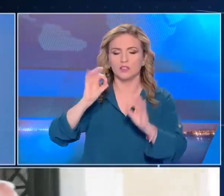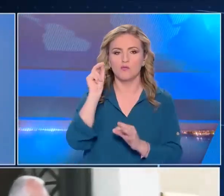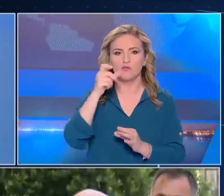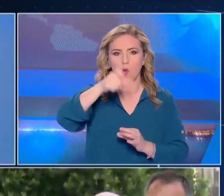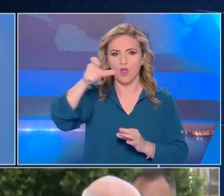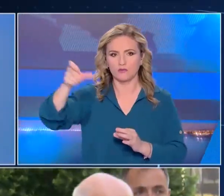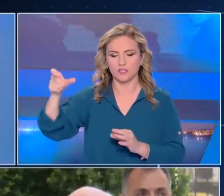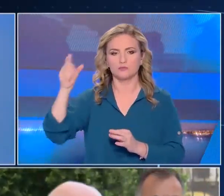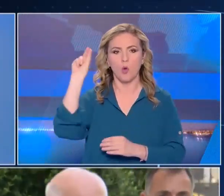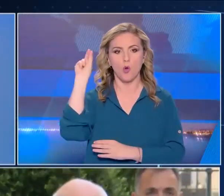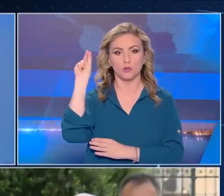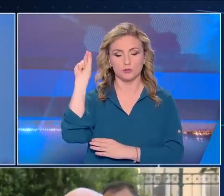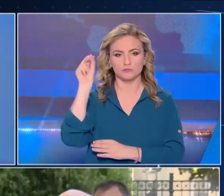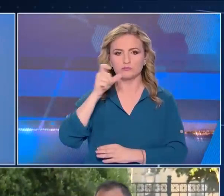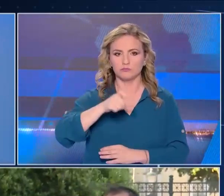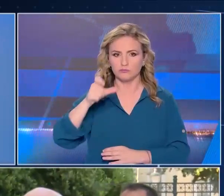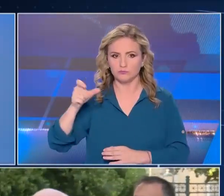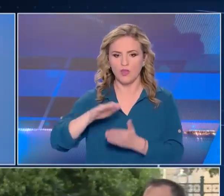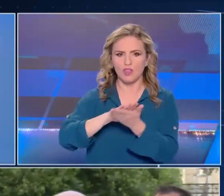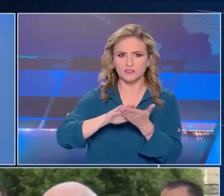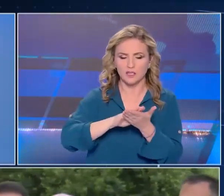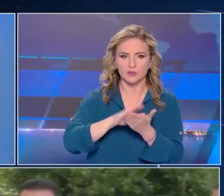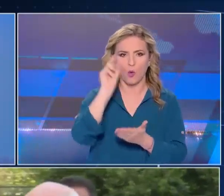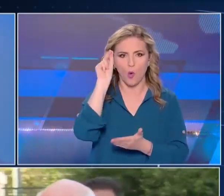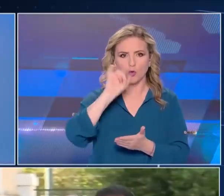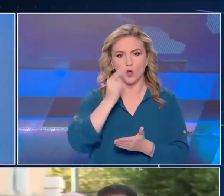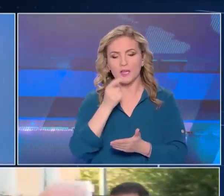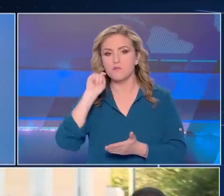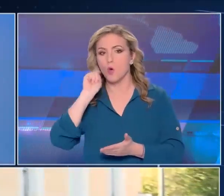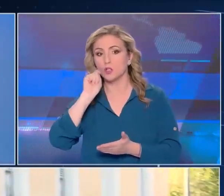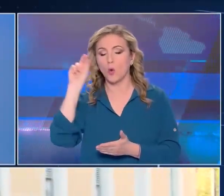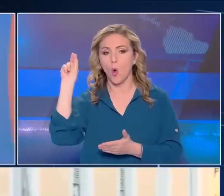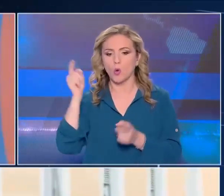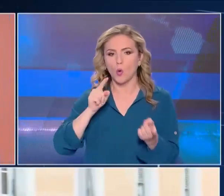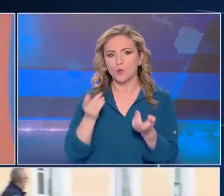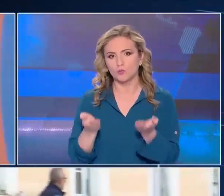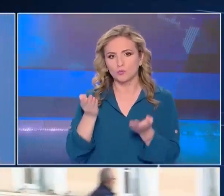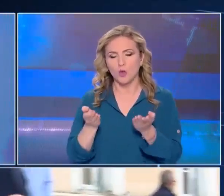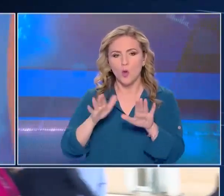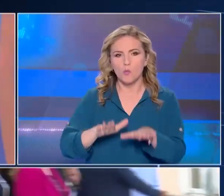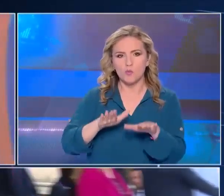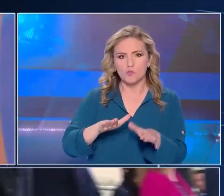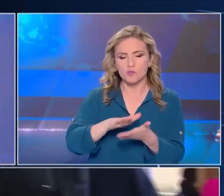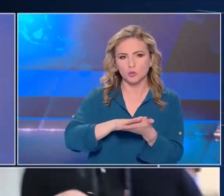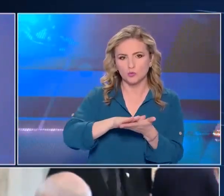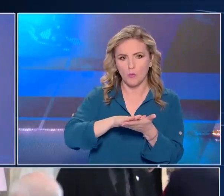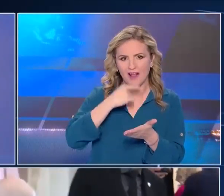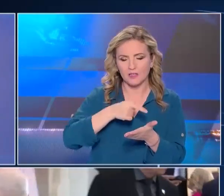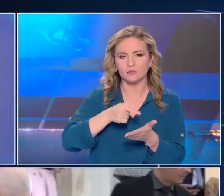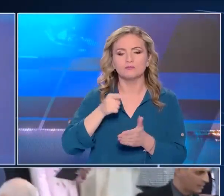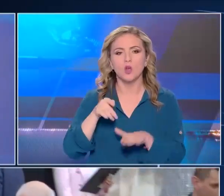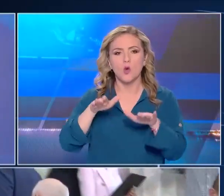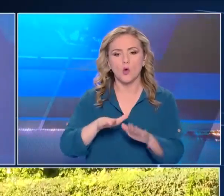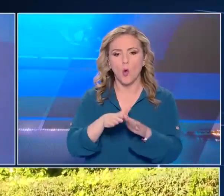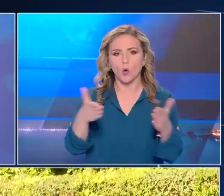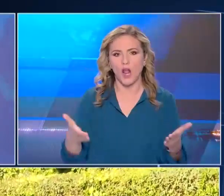βουλευτές να ορκίζονται είτε με θρησκευτικό όρκο είτε με πολιτικό όρκο. Οι μουσουλμάνοι βουλευτές θα ορκιστούν στο